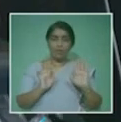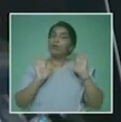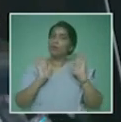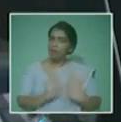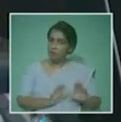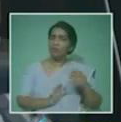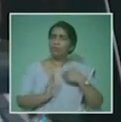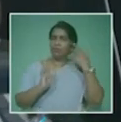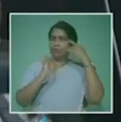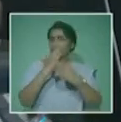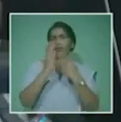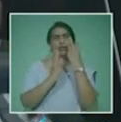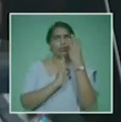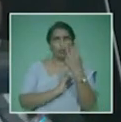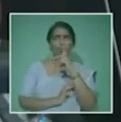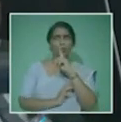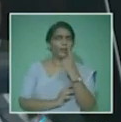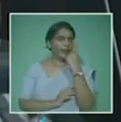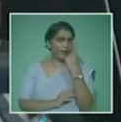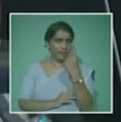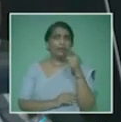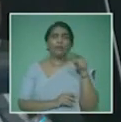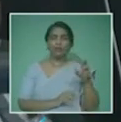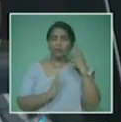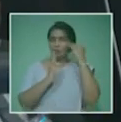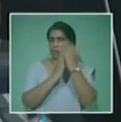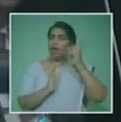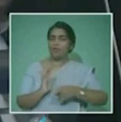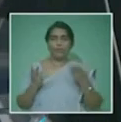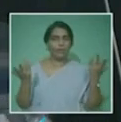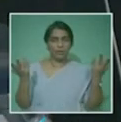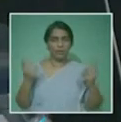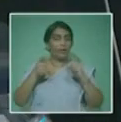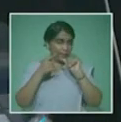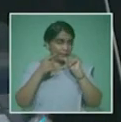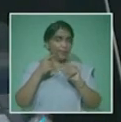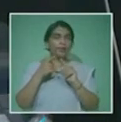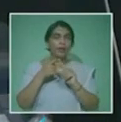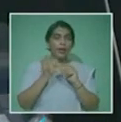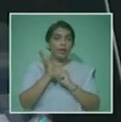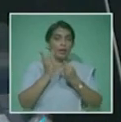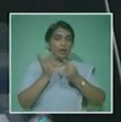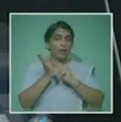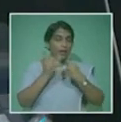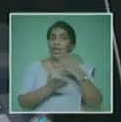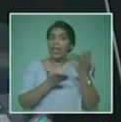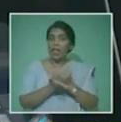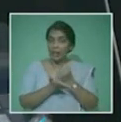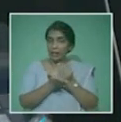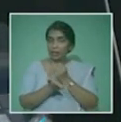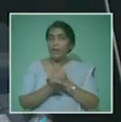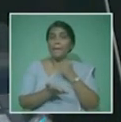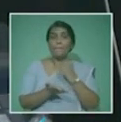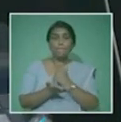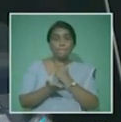නමුත් මම කරුණු තුනක් ඉක්මනට කියන්න යනවා එකක් ඇවිල්ලා මේ කරුණු තුන තියෙන්න ඕනේ එකක් ඇවිල්ලා ණය ප්‍රතිව්‍යුහගත කරනකොට